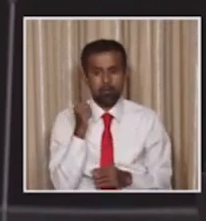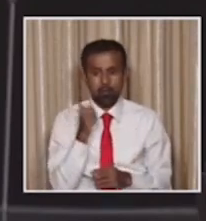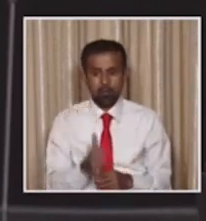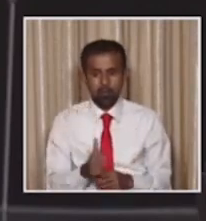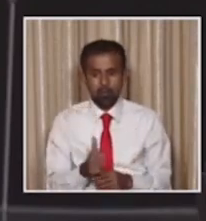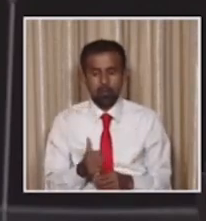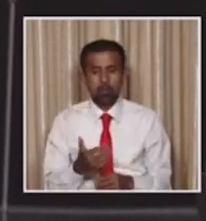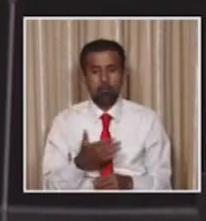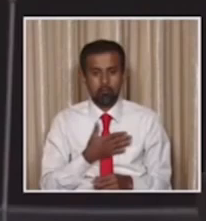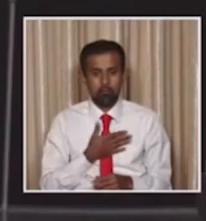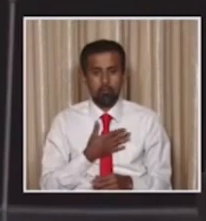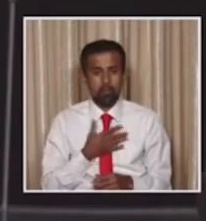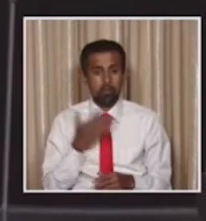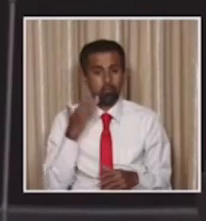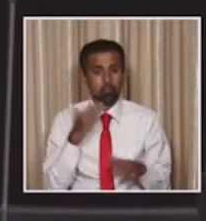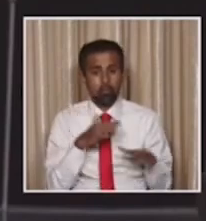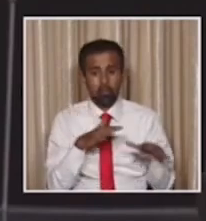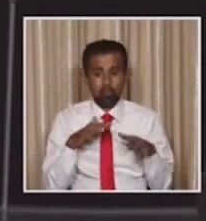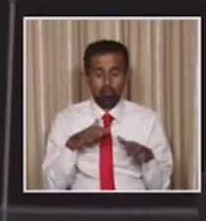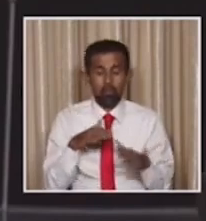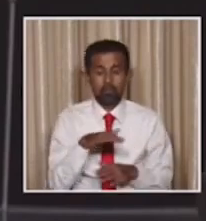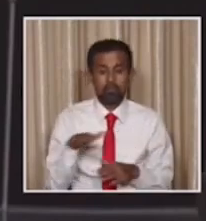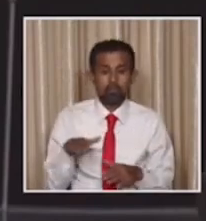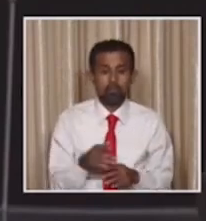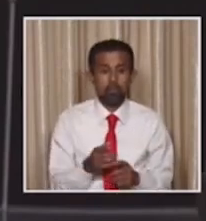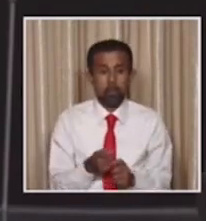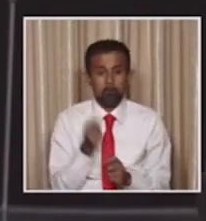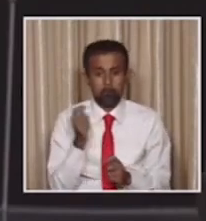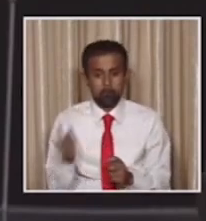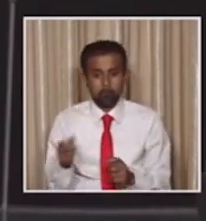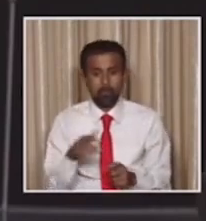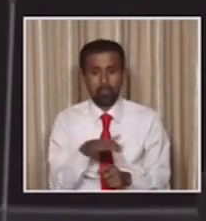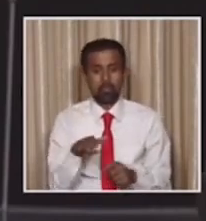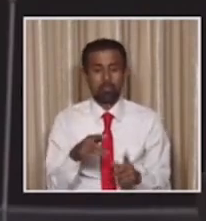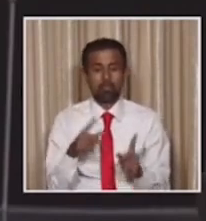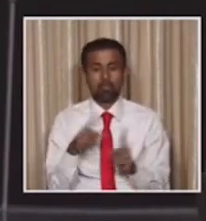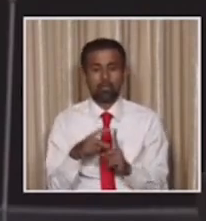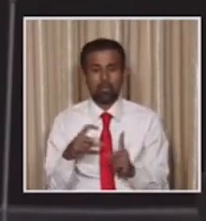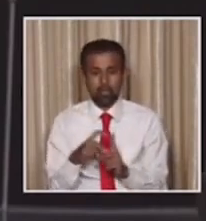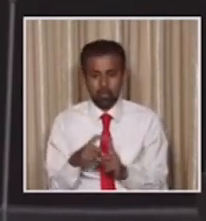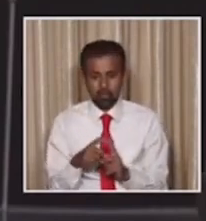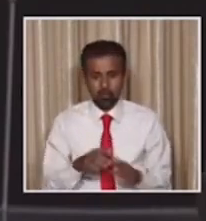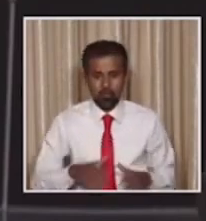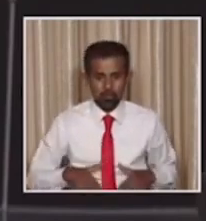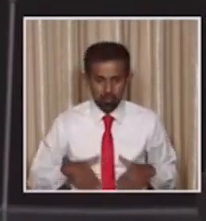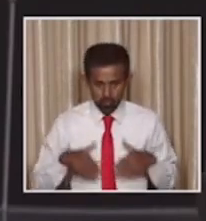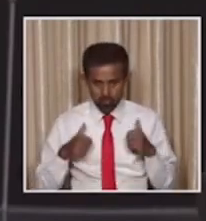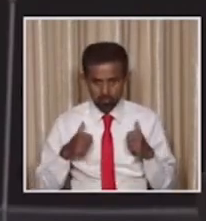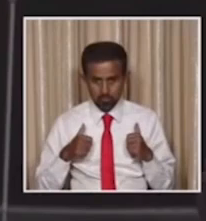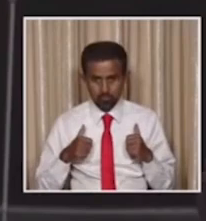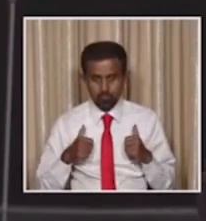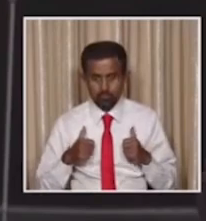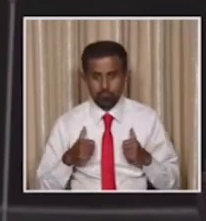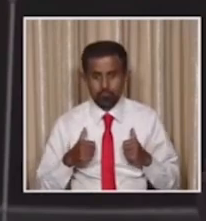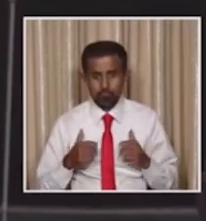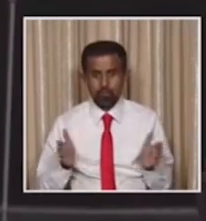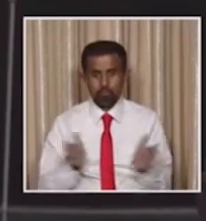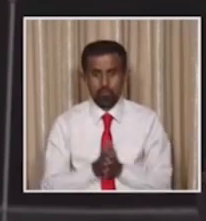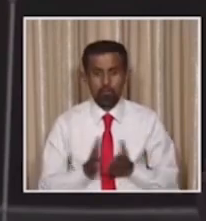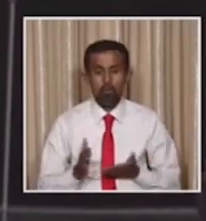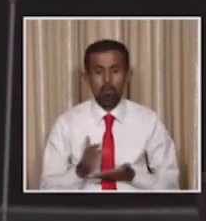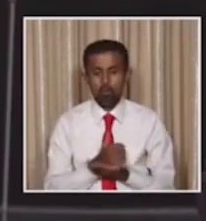பெருந்தோட்ட தொழிலாளியின் சம்பளம், அவருடைய காணி, அவருடைய கல்வி, அவருடைய சுகாதாரம், அவருடைய உட்கடப்பு சம்பந்தமாகவும் அரசாங்கமும்